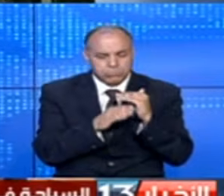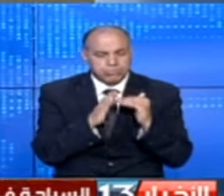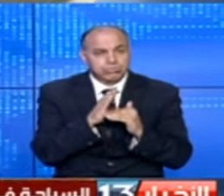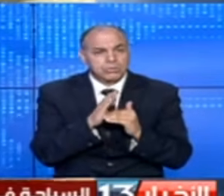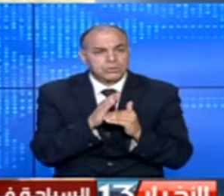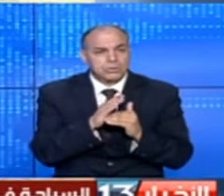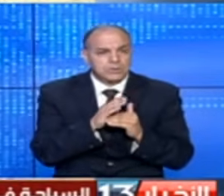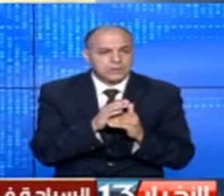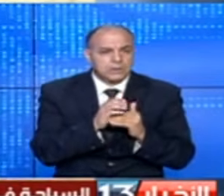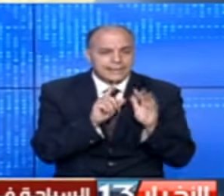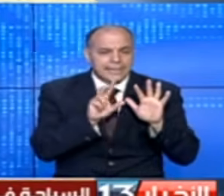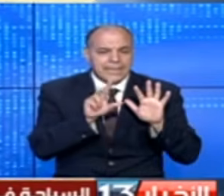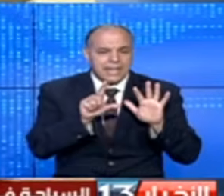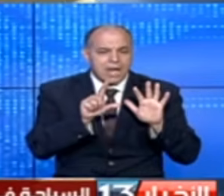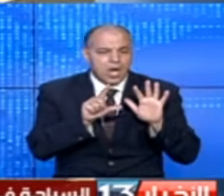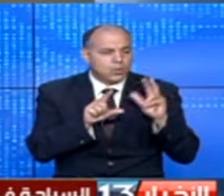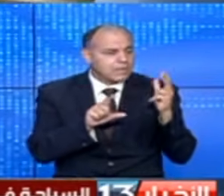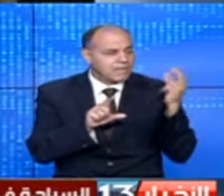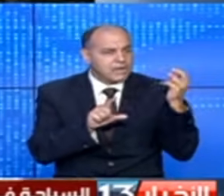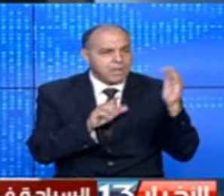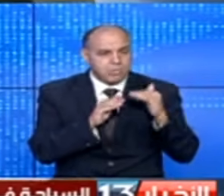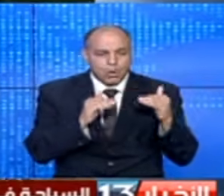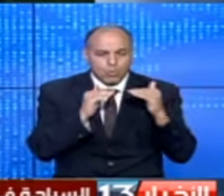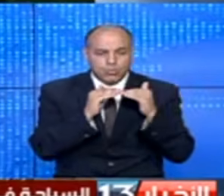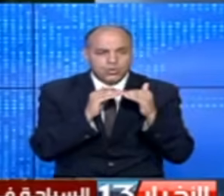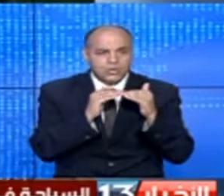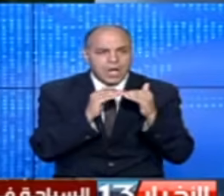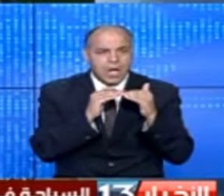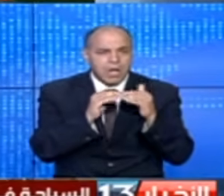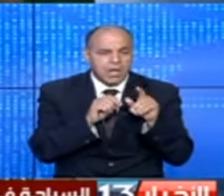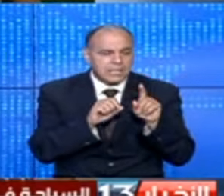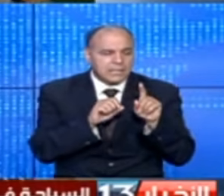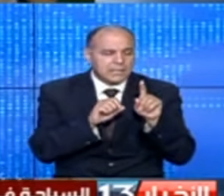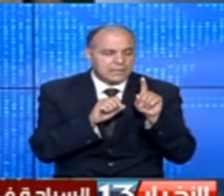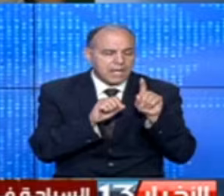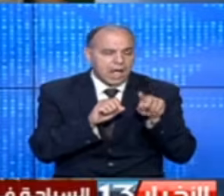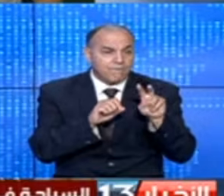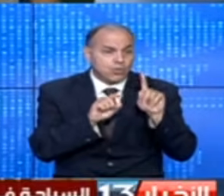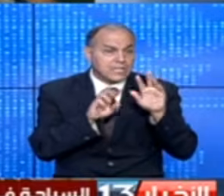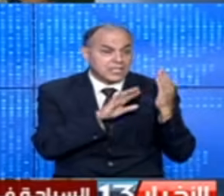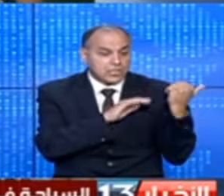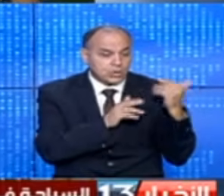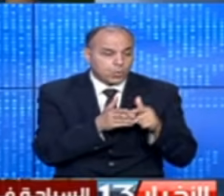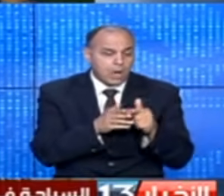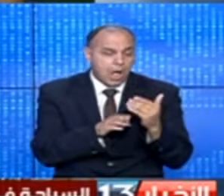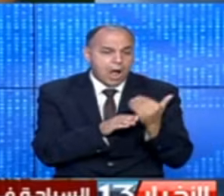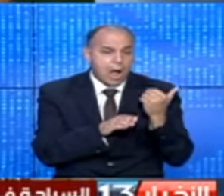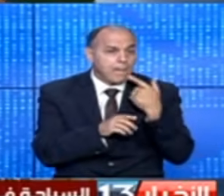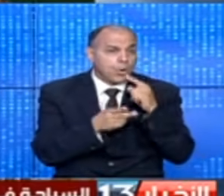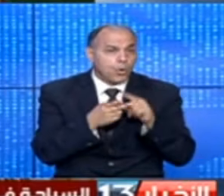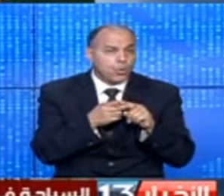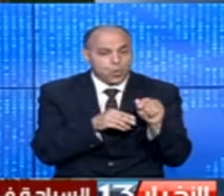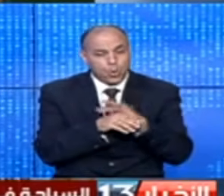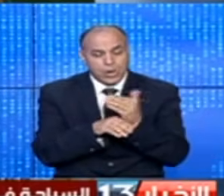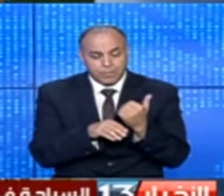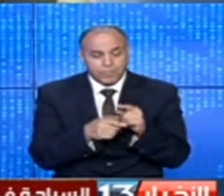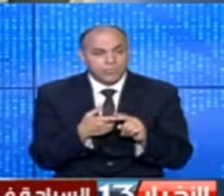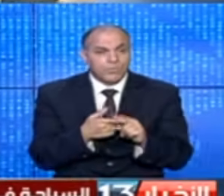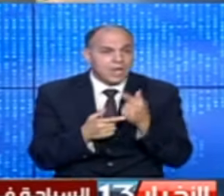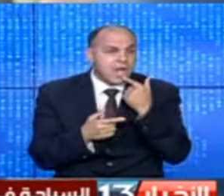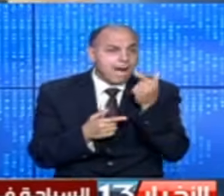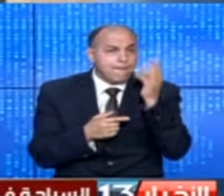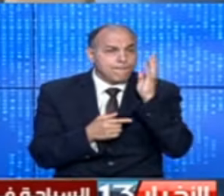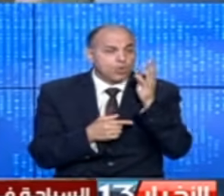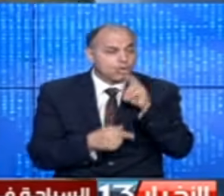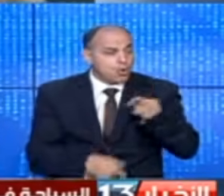بنسبة 73% عن مستوياتها سنة 19 و2000 أي قبل جائحة كورونا. ووفق